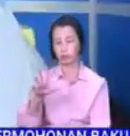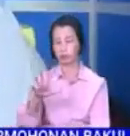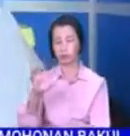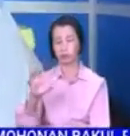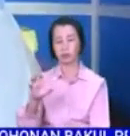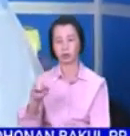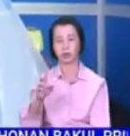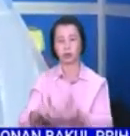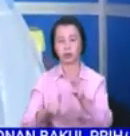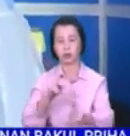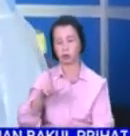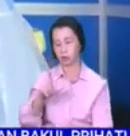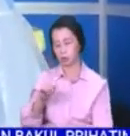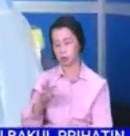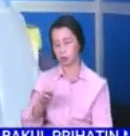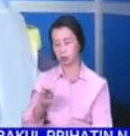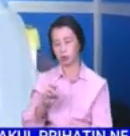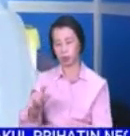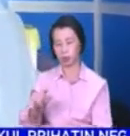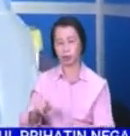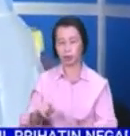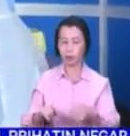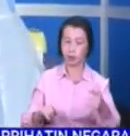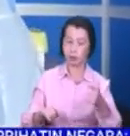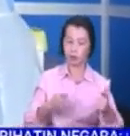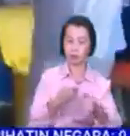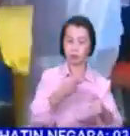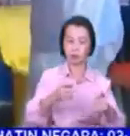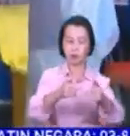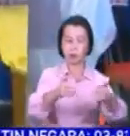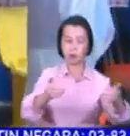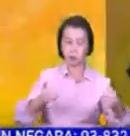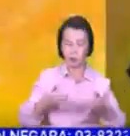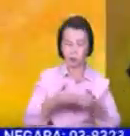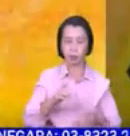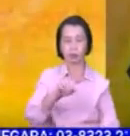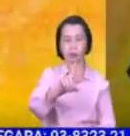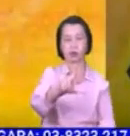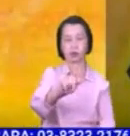20,574 merupakan penduduk Limbang, manakala selebihnya dari daerah lawas.